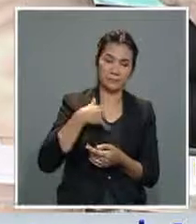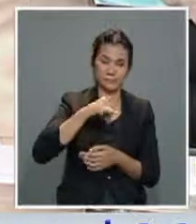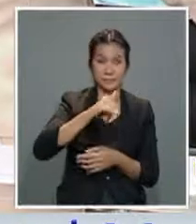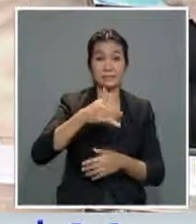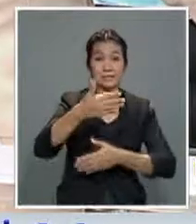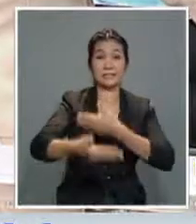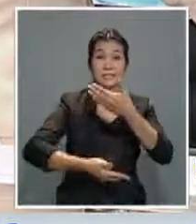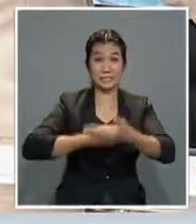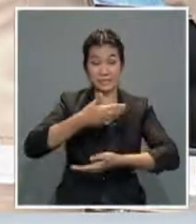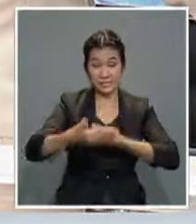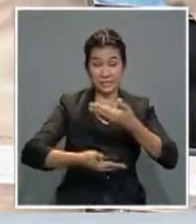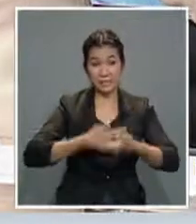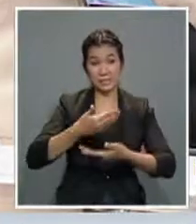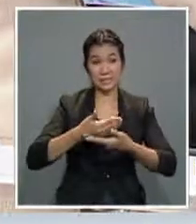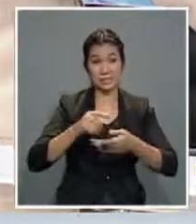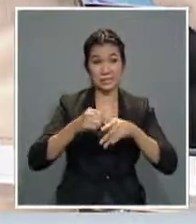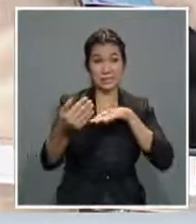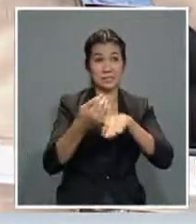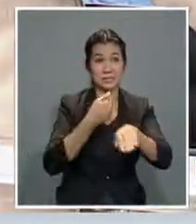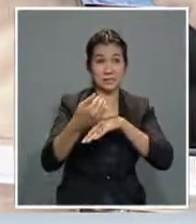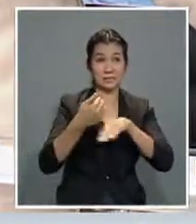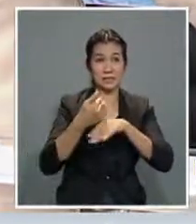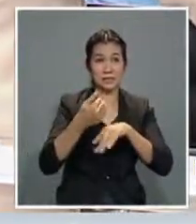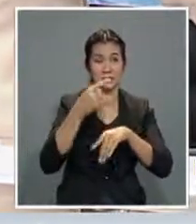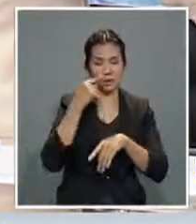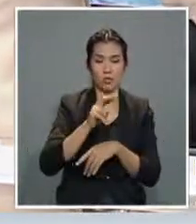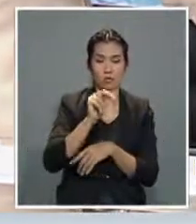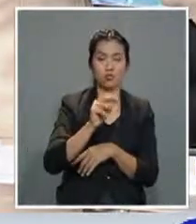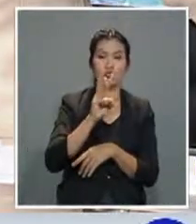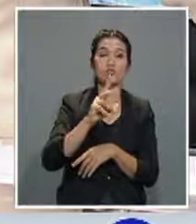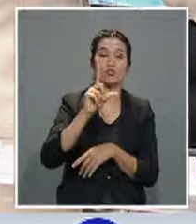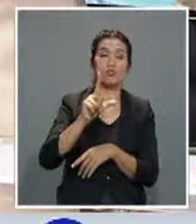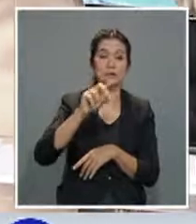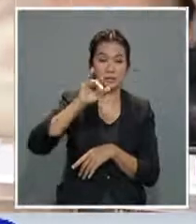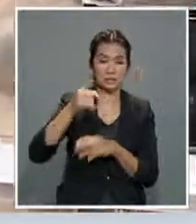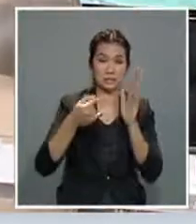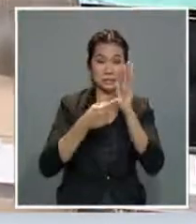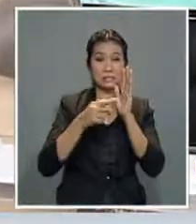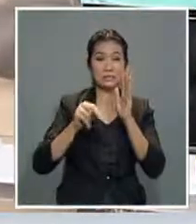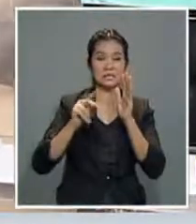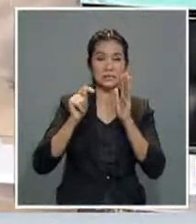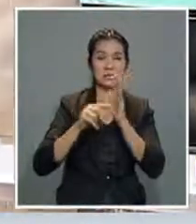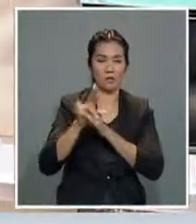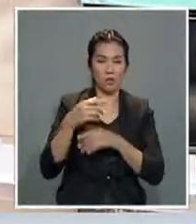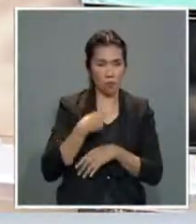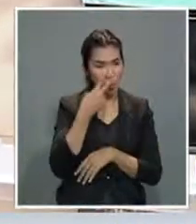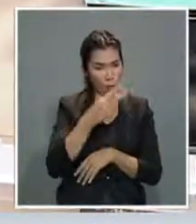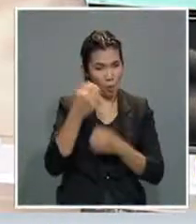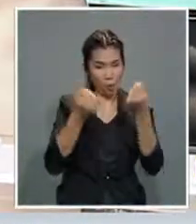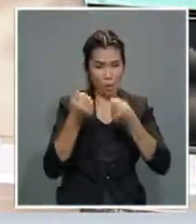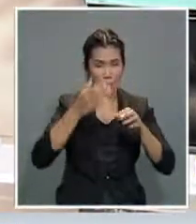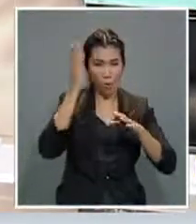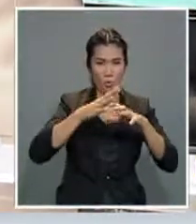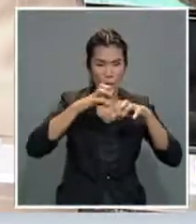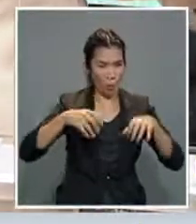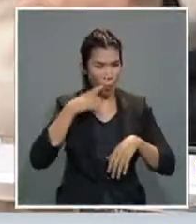ไปตลาด ค ่ ะ ไปตลาดแถวถนนอะไรนะ ซอยนวลจัน ทร์ซอยนวลจันทร์ใช่ไหม ค่ะซอยนวลจันทร์ เราก็เห็นไอ้รถขายทุเรียนนะอยู่ตามริมถน